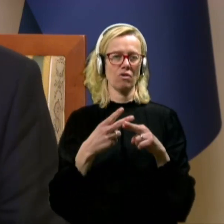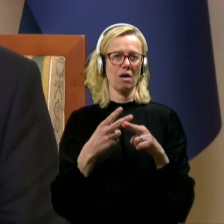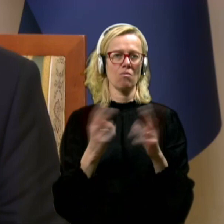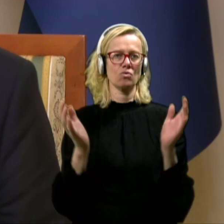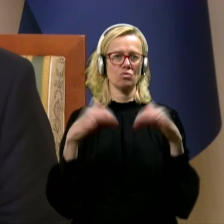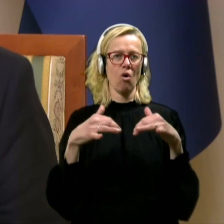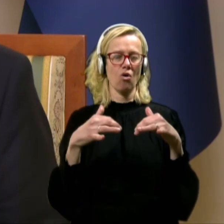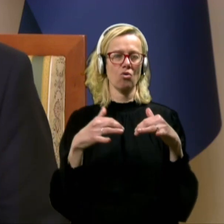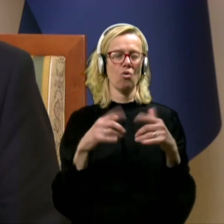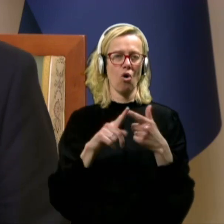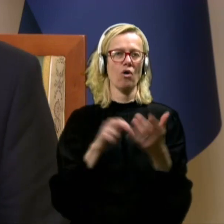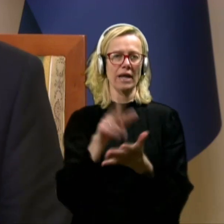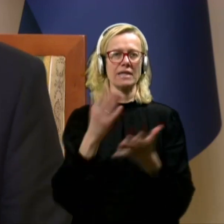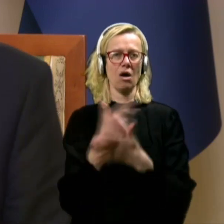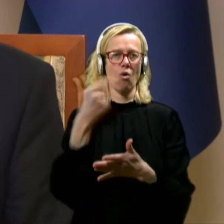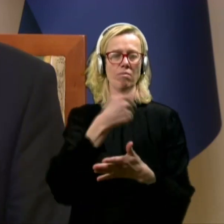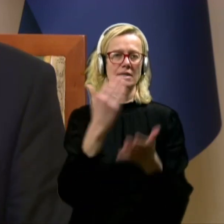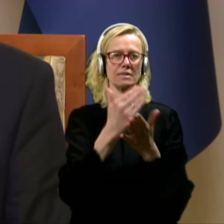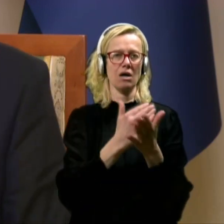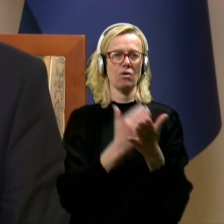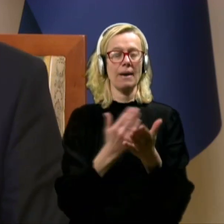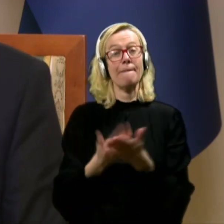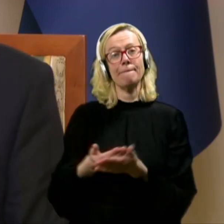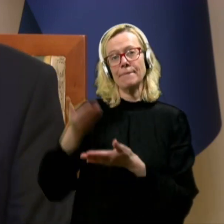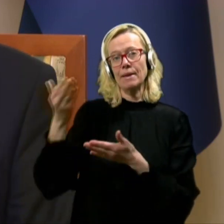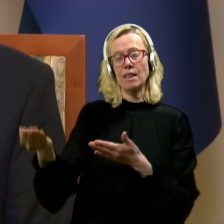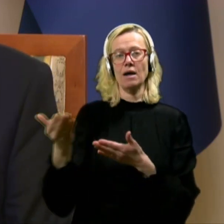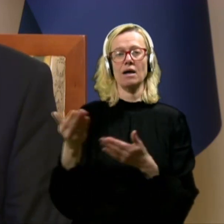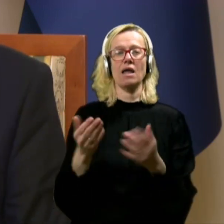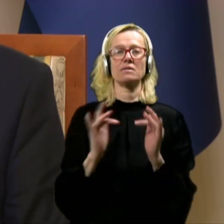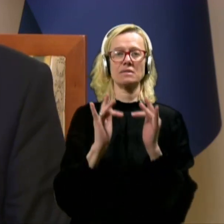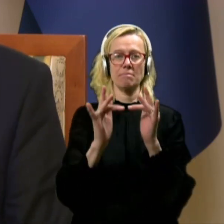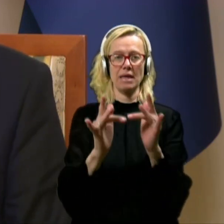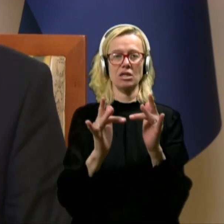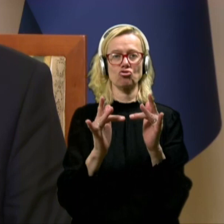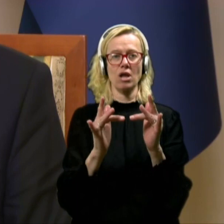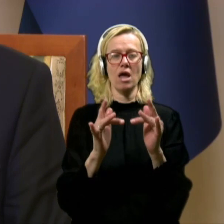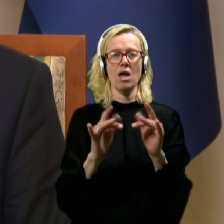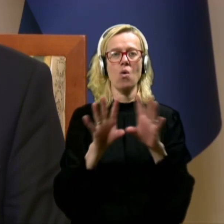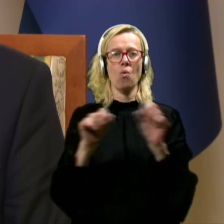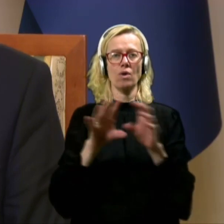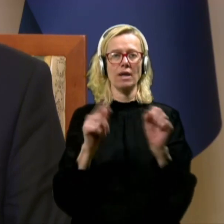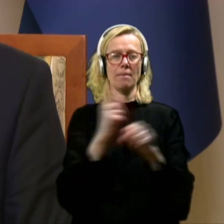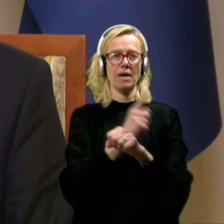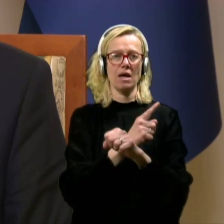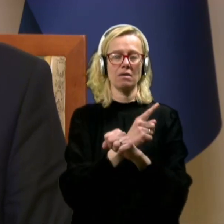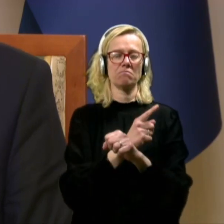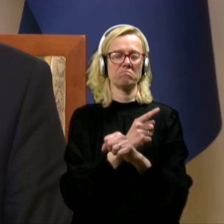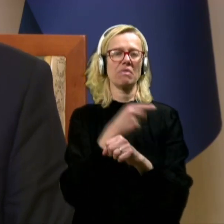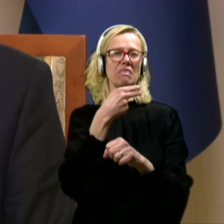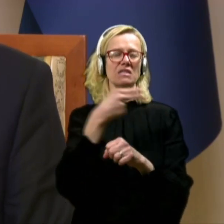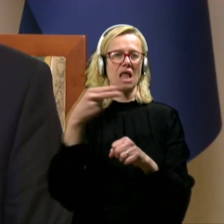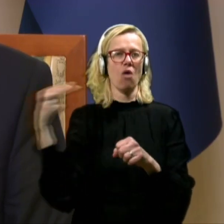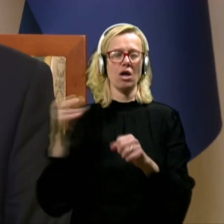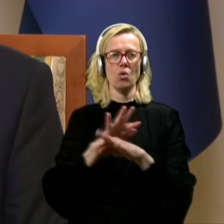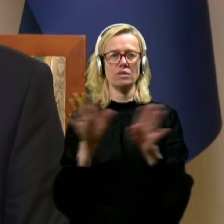zakona, predlagala tako simetrične ukrepe, ki pač naslavljajo vse, kot